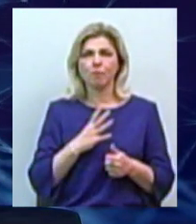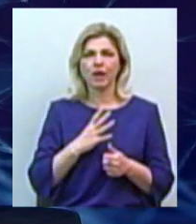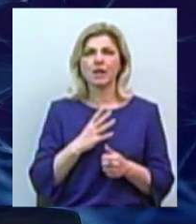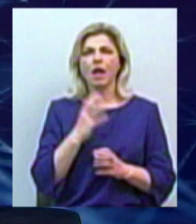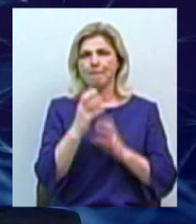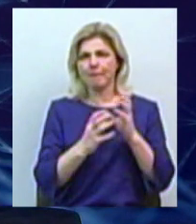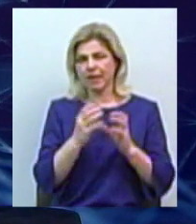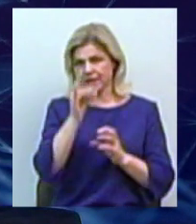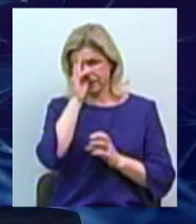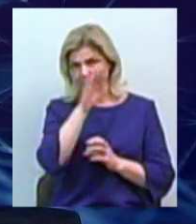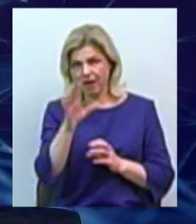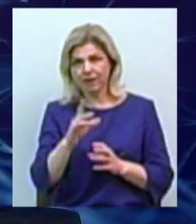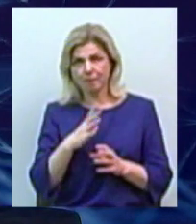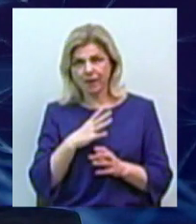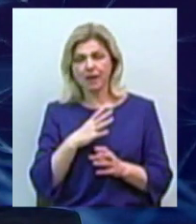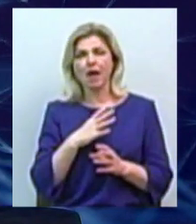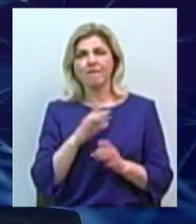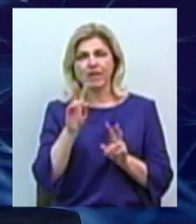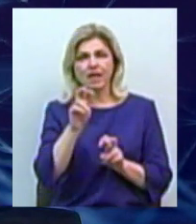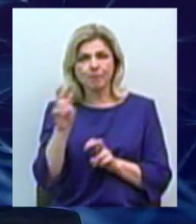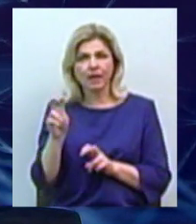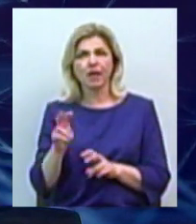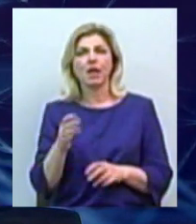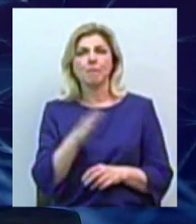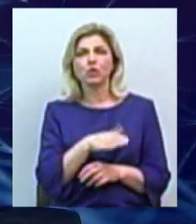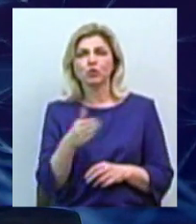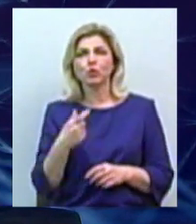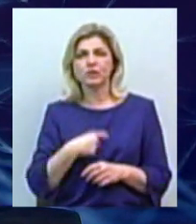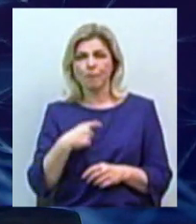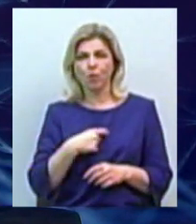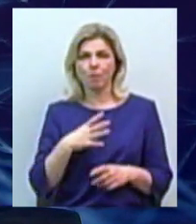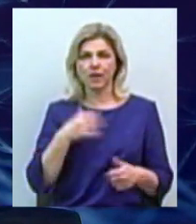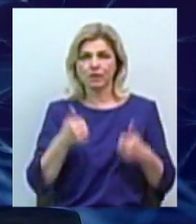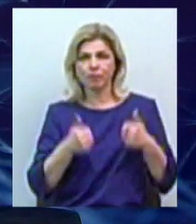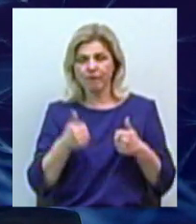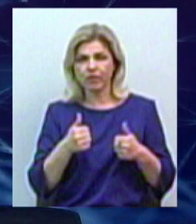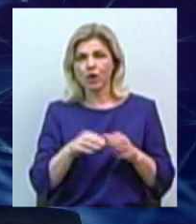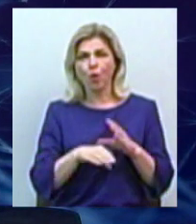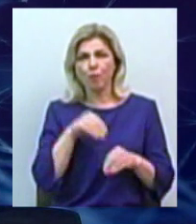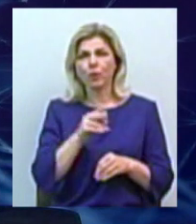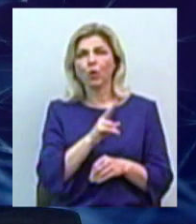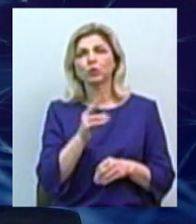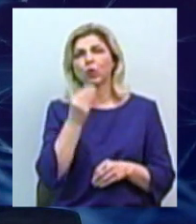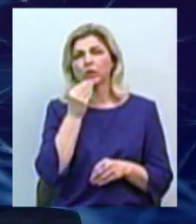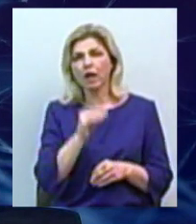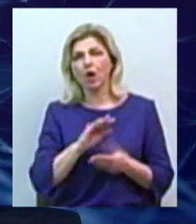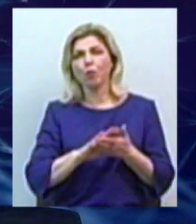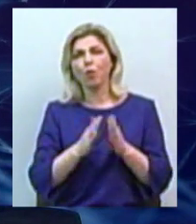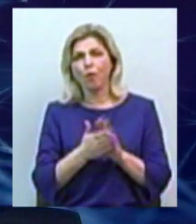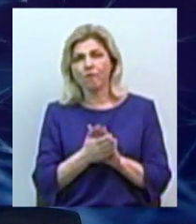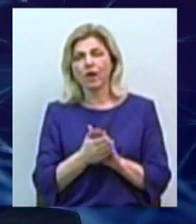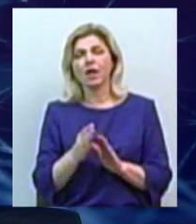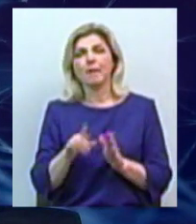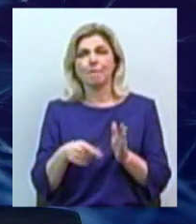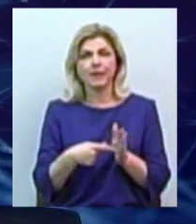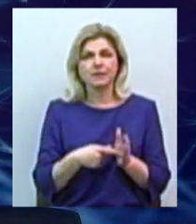світовим ім'ям, вони між собою змагались і надавали найкращі, обирали їх, хто найкращі умови для, в тому числі, міста,